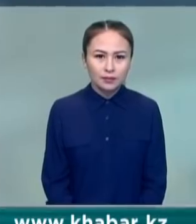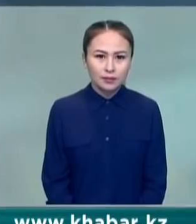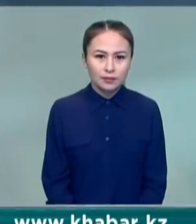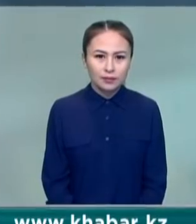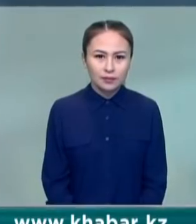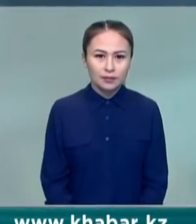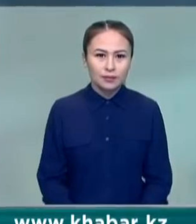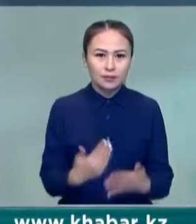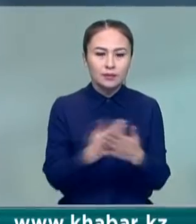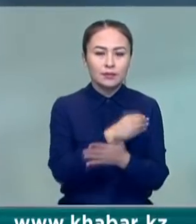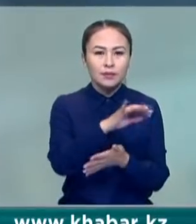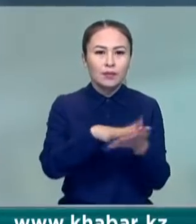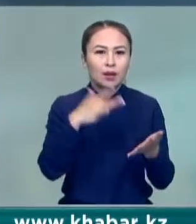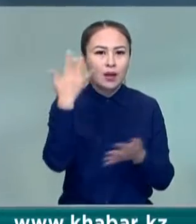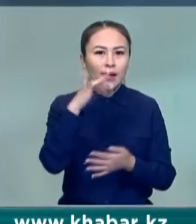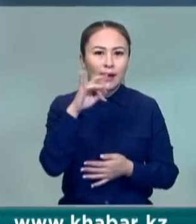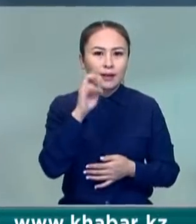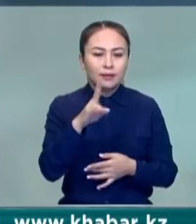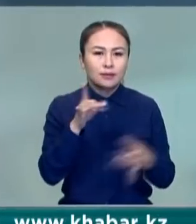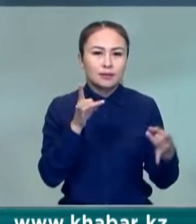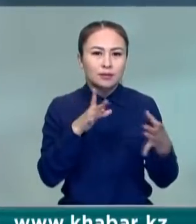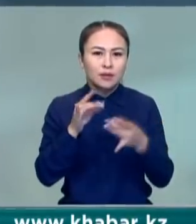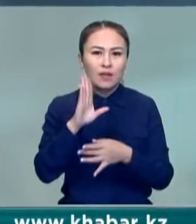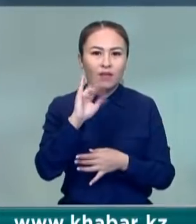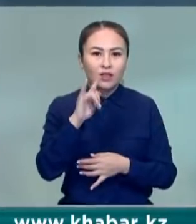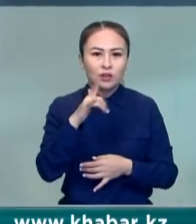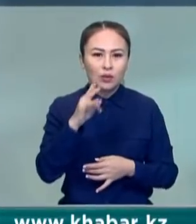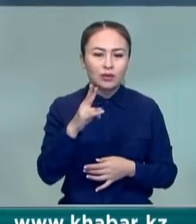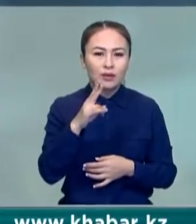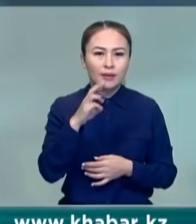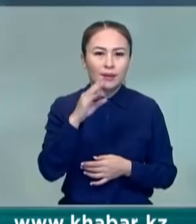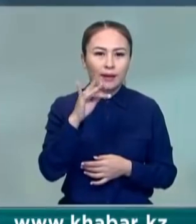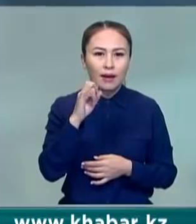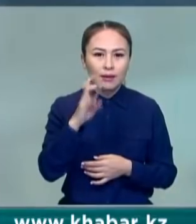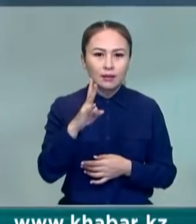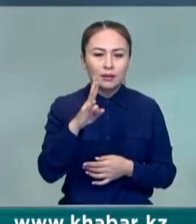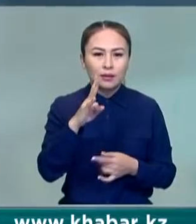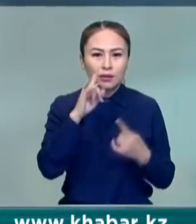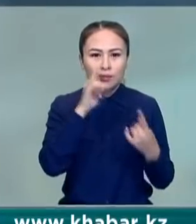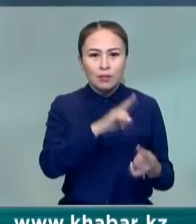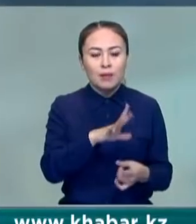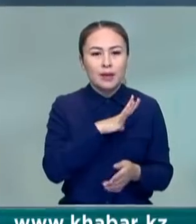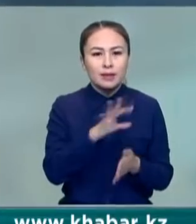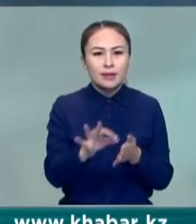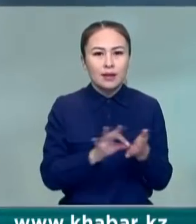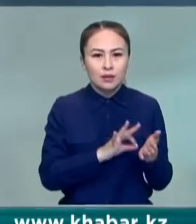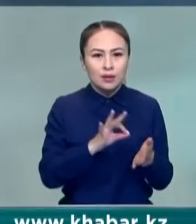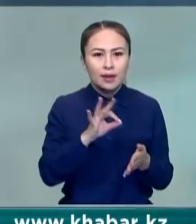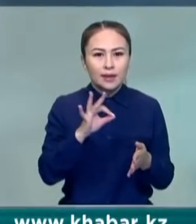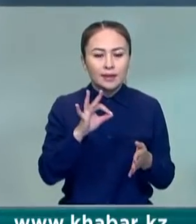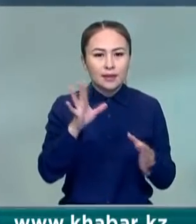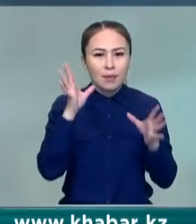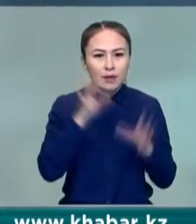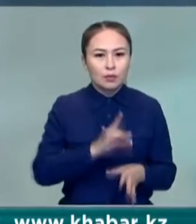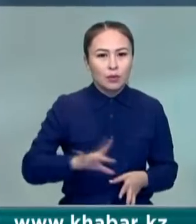Жаңалықтарым жалғастырамыз. АҚШ пен Иран текетіресі өршіп тұр. Вашингтон Тегеранға қарсы бірнеше мәрте санкциялар жарайлады.